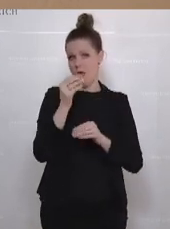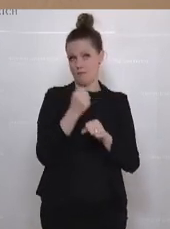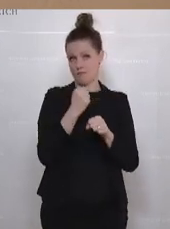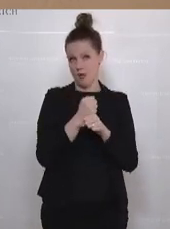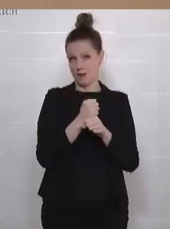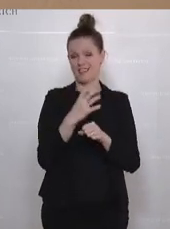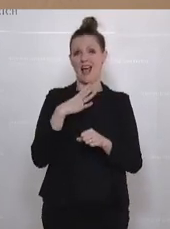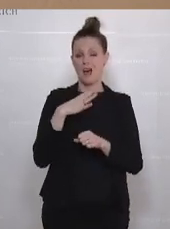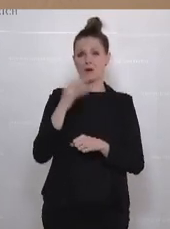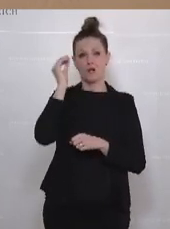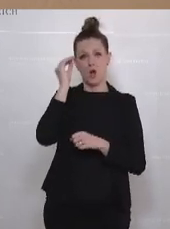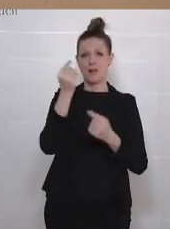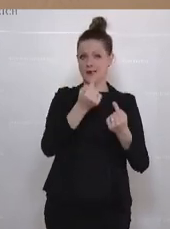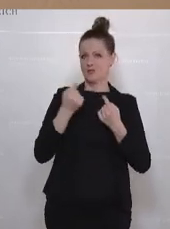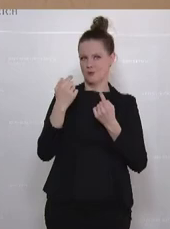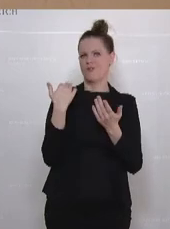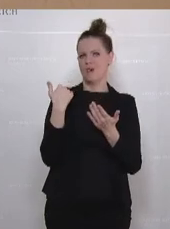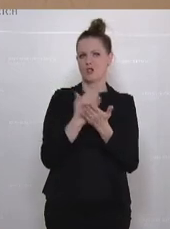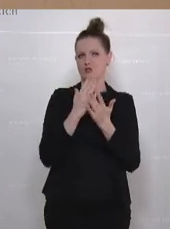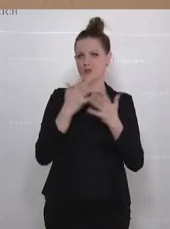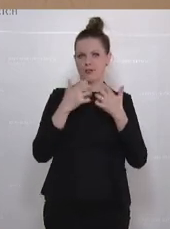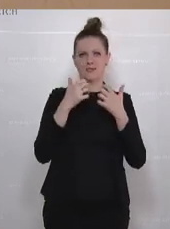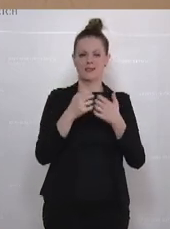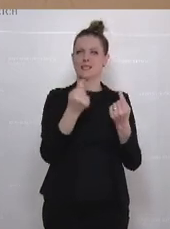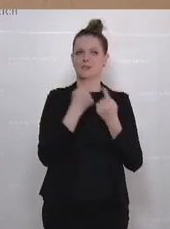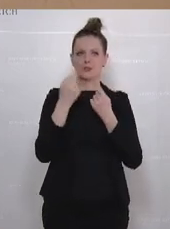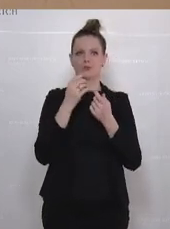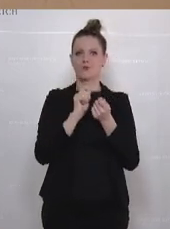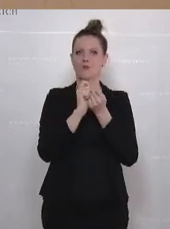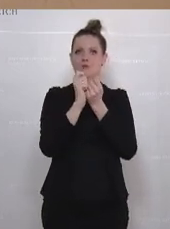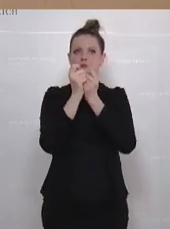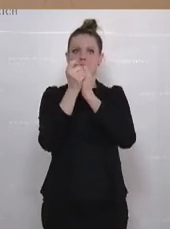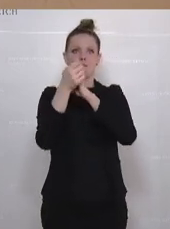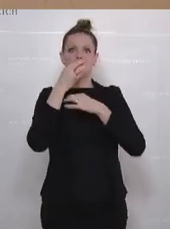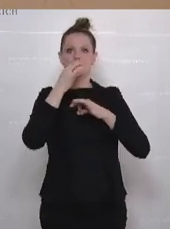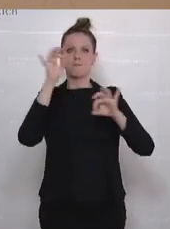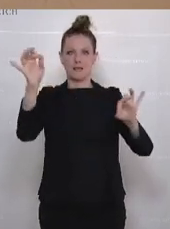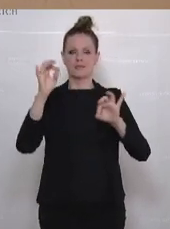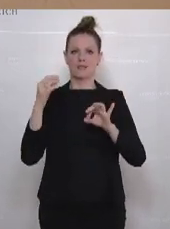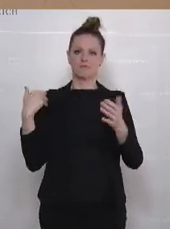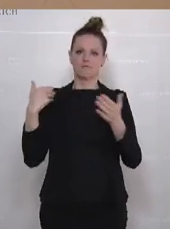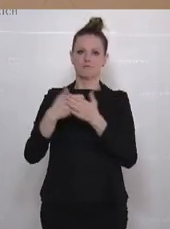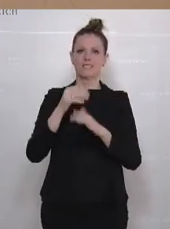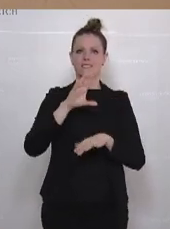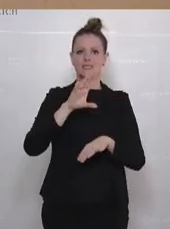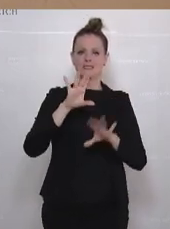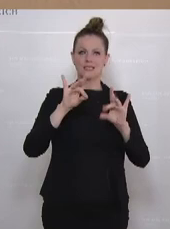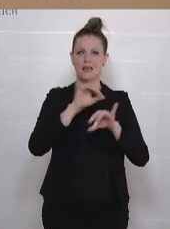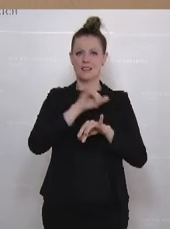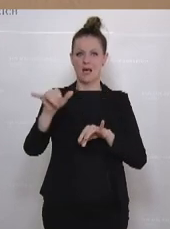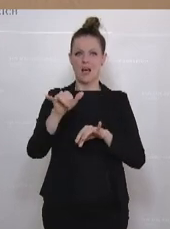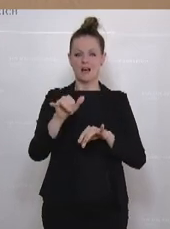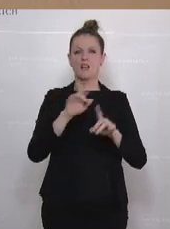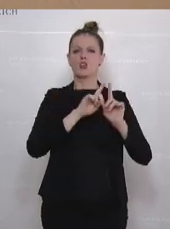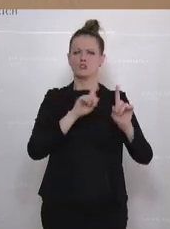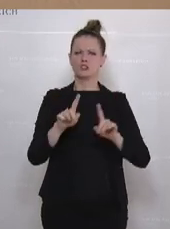aber, die Situation, wie mir berichtet wurde, hat sich erheblich verbessert in den letzten Jahren. Das ist auch eine Bestandsaufnahme, die teilweise 4 bis 5 Jahre zurückliegt. Der